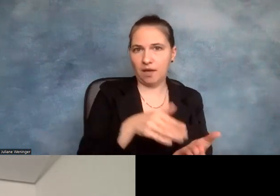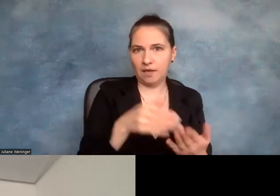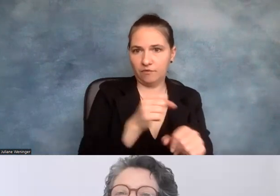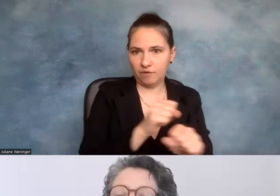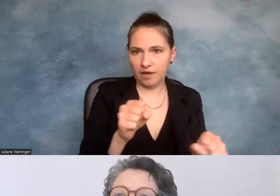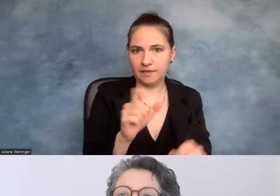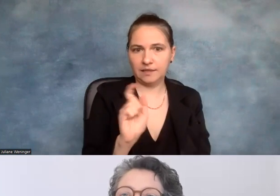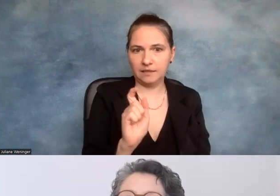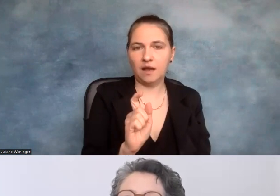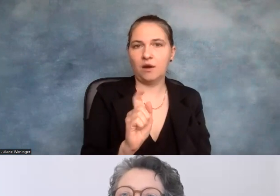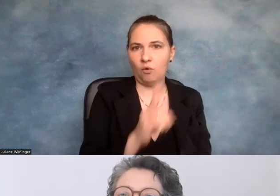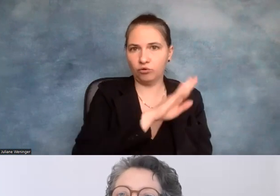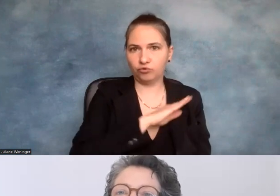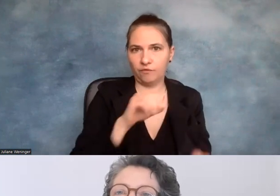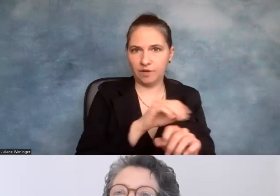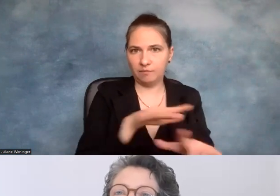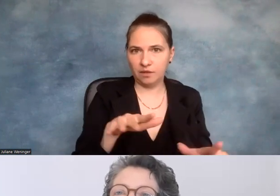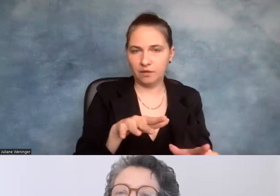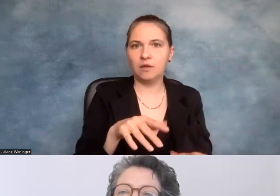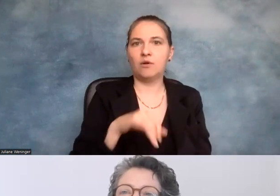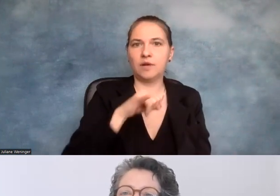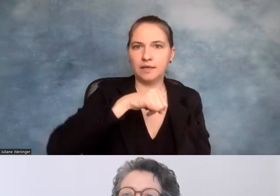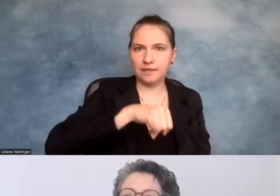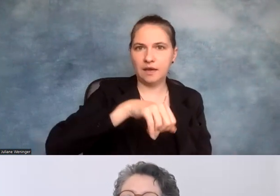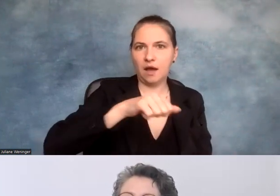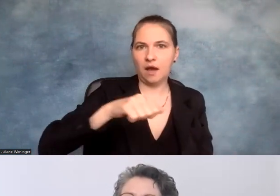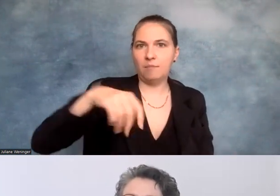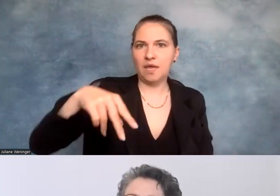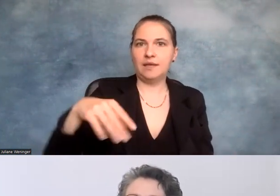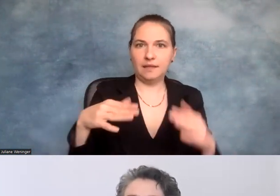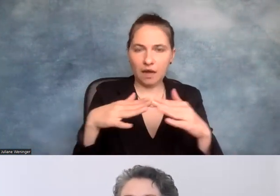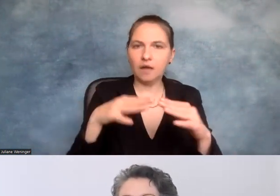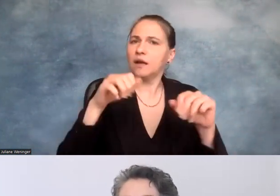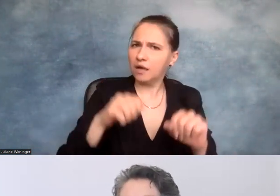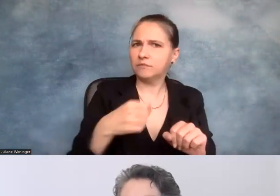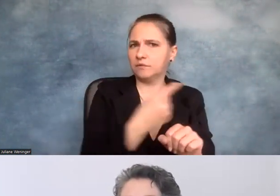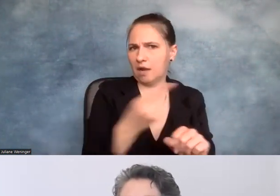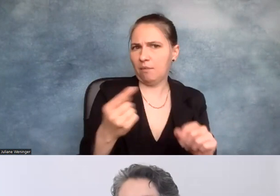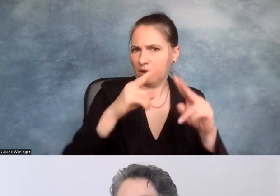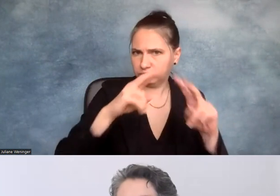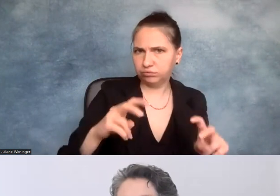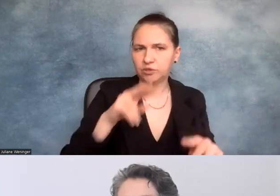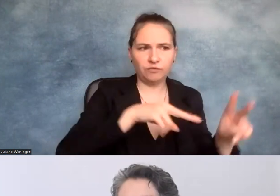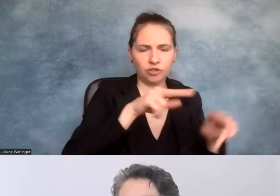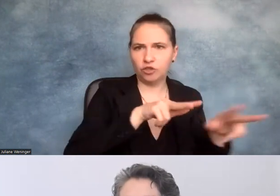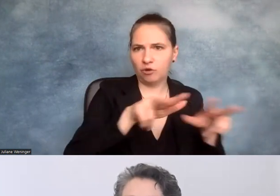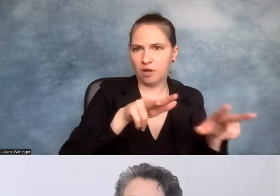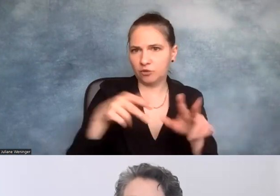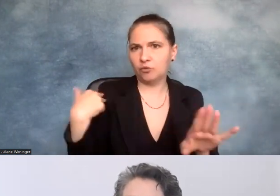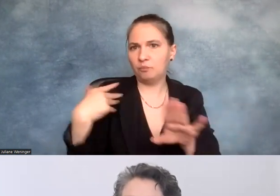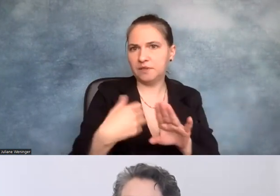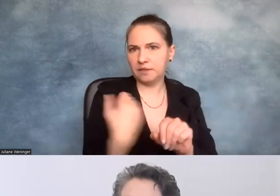der Hochschule der Medien oder IAAP Dach. Also schaut da einfach nach bei den Organisationen, die sich hier